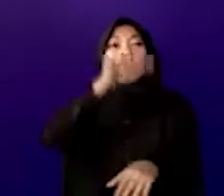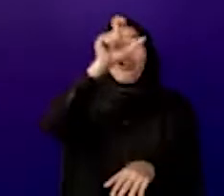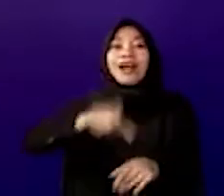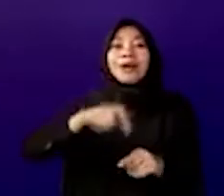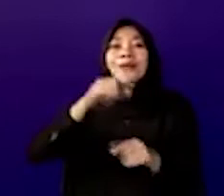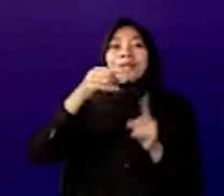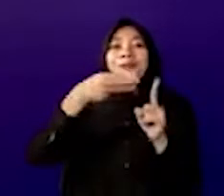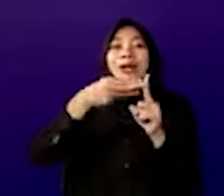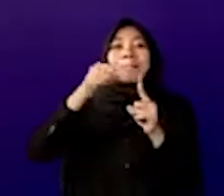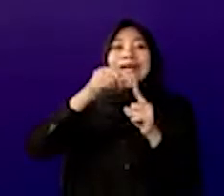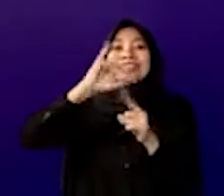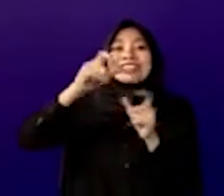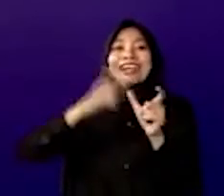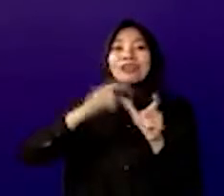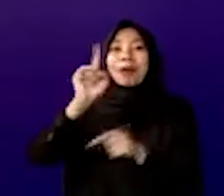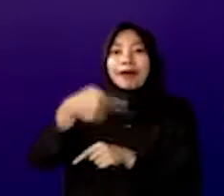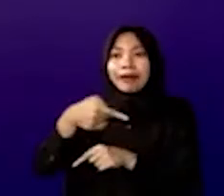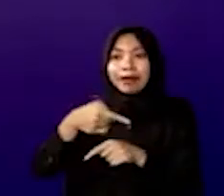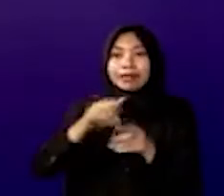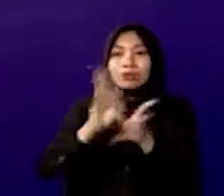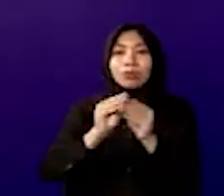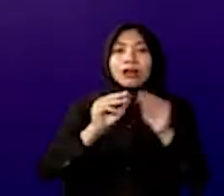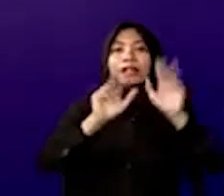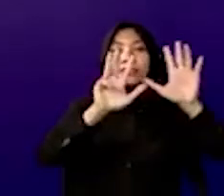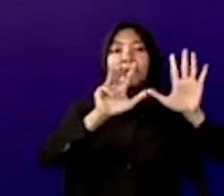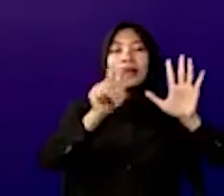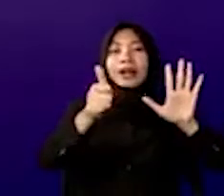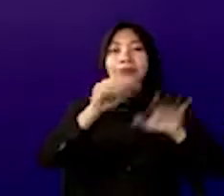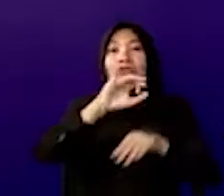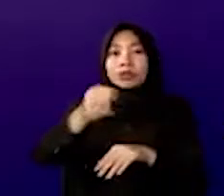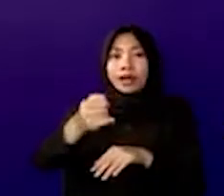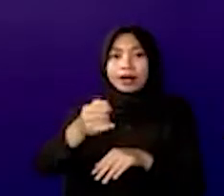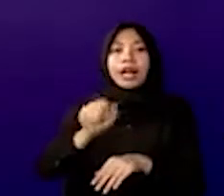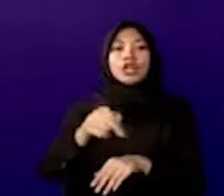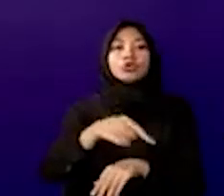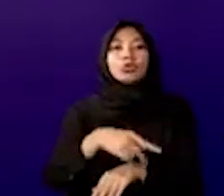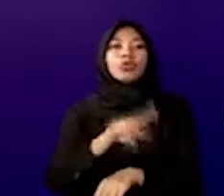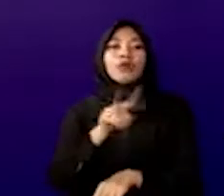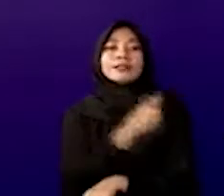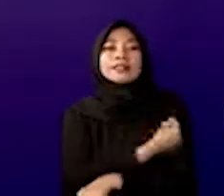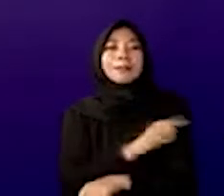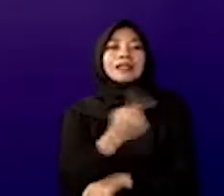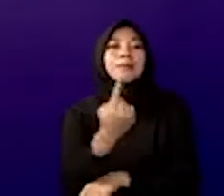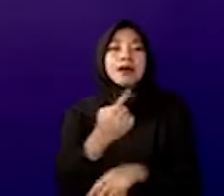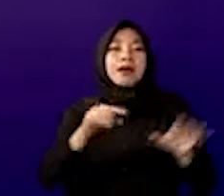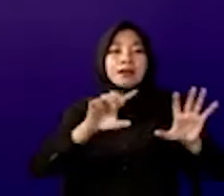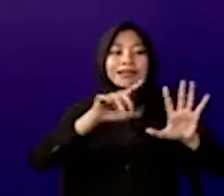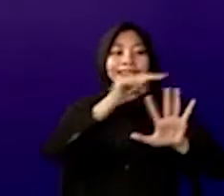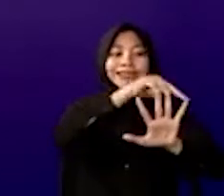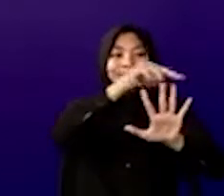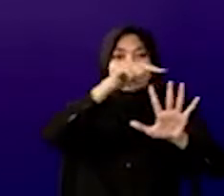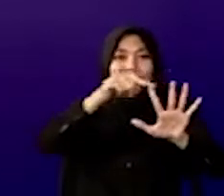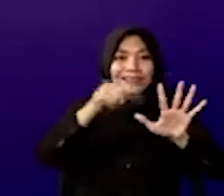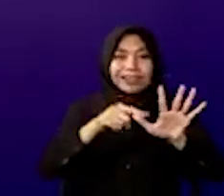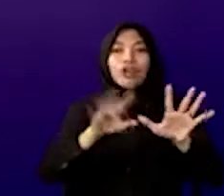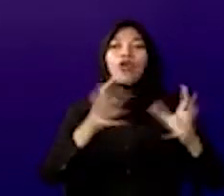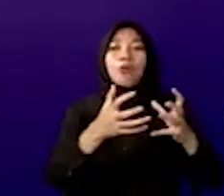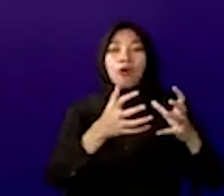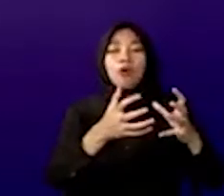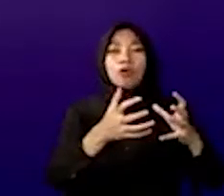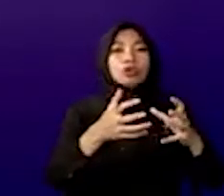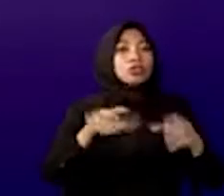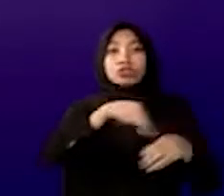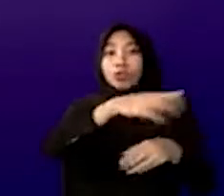BPJS yang jumlahnya sebesar r96 juta Nah ini Eh semuanya itu